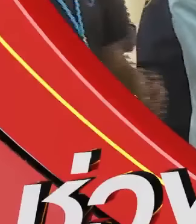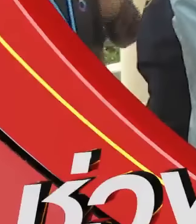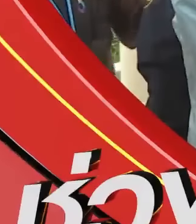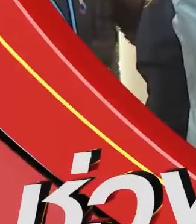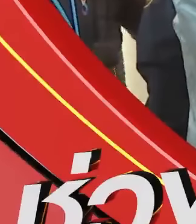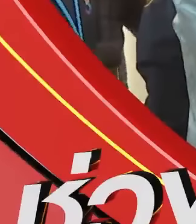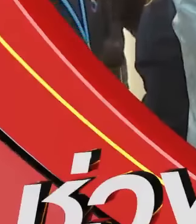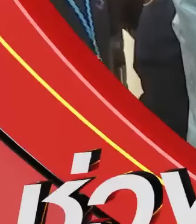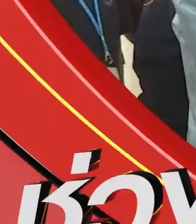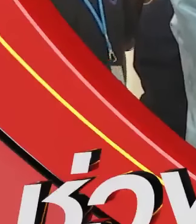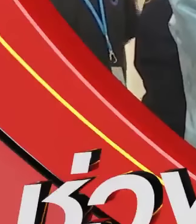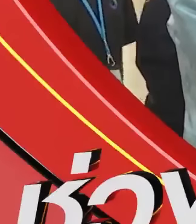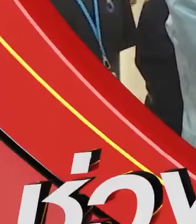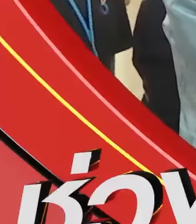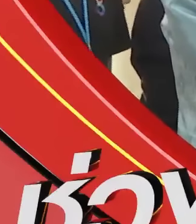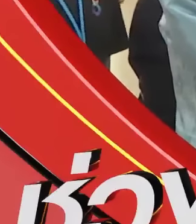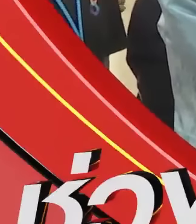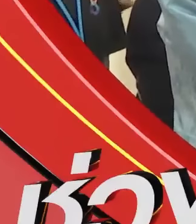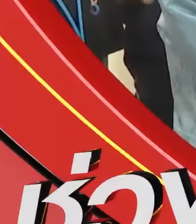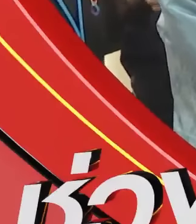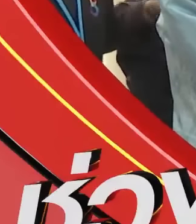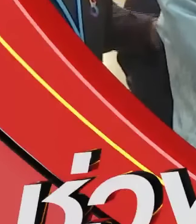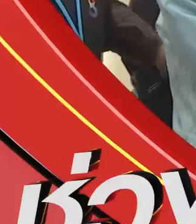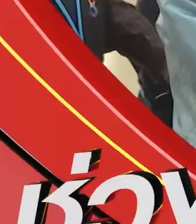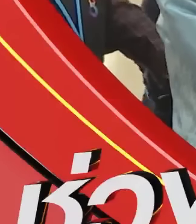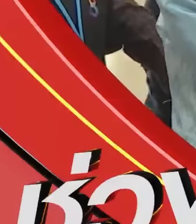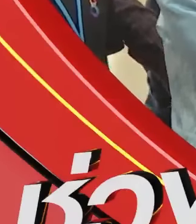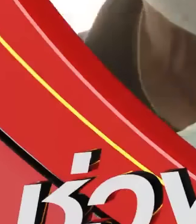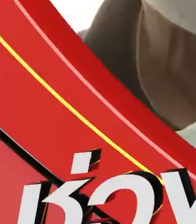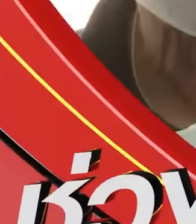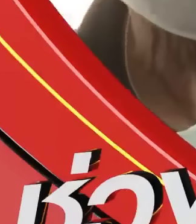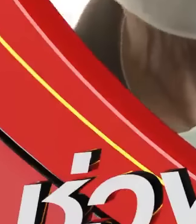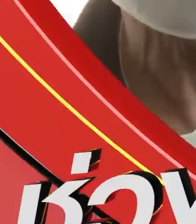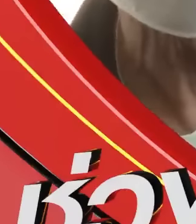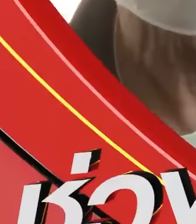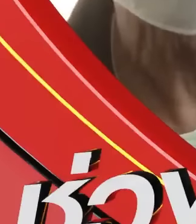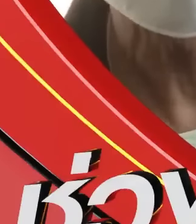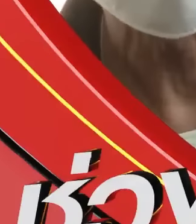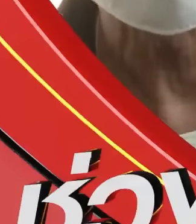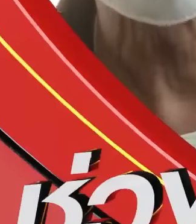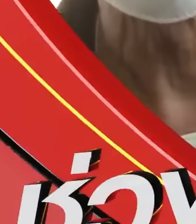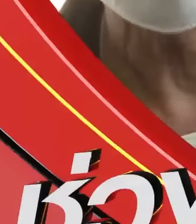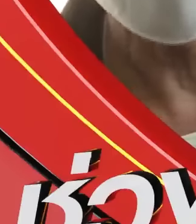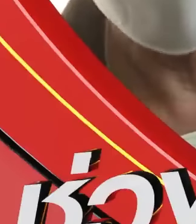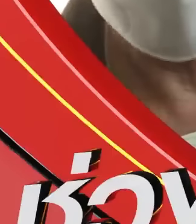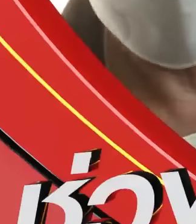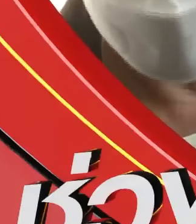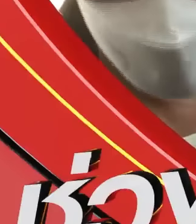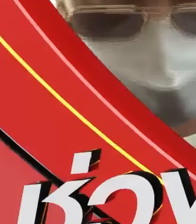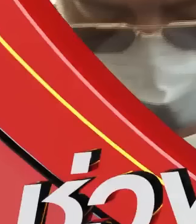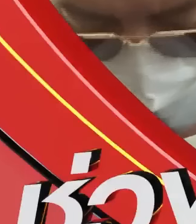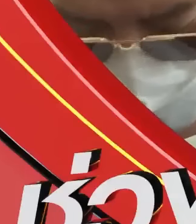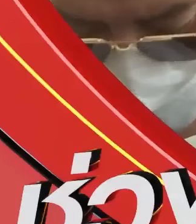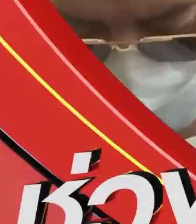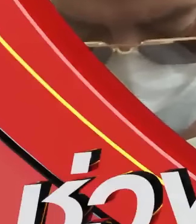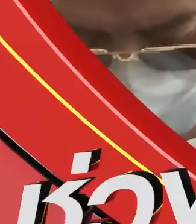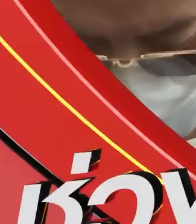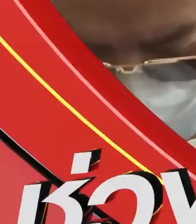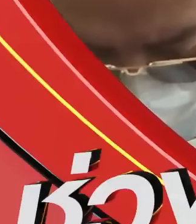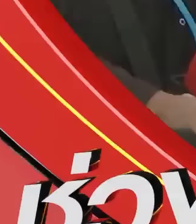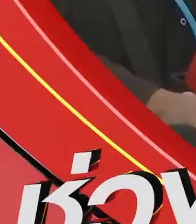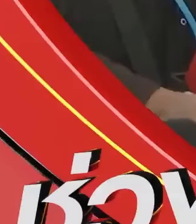งานนะคะแต่ว่านั่งในตำแหน่งที่ปรึกษาสำนักงานเลขาธิการคณะรัฐมนตรีเจ้าตัวยอมรับว่ามาจริงท่านเศรษฐ